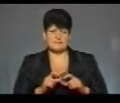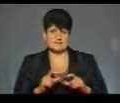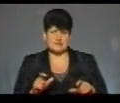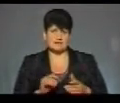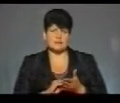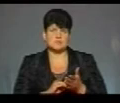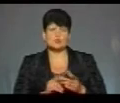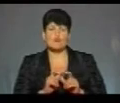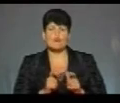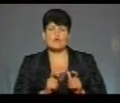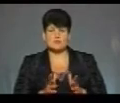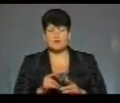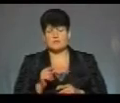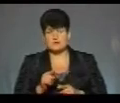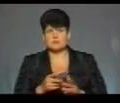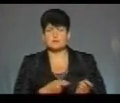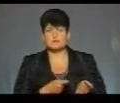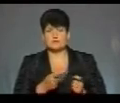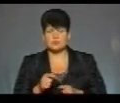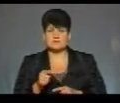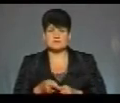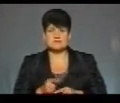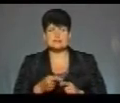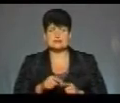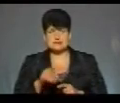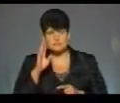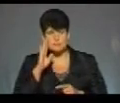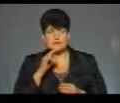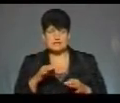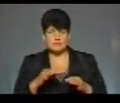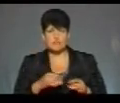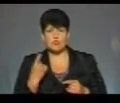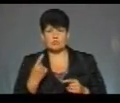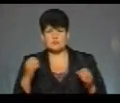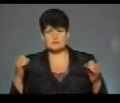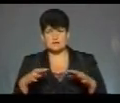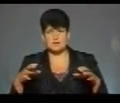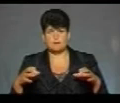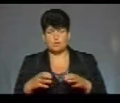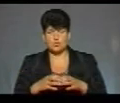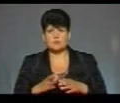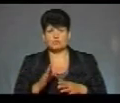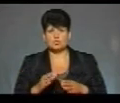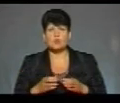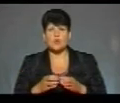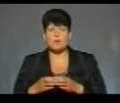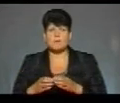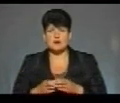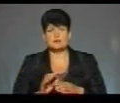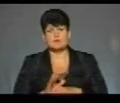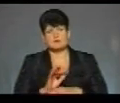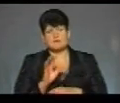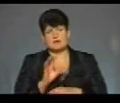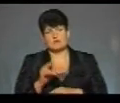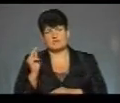повістках. Ці військові комісаріати доставляють цих юнаків транспортом на обласний збірний пункт, де будуть формуватися команди і відправляються вже